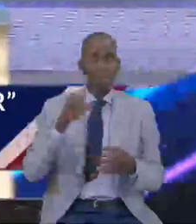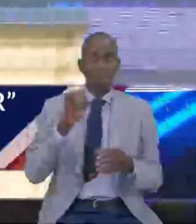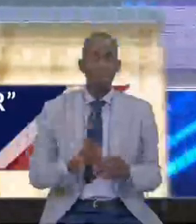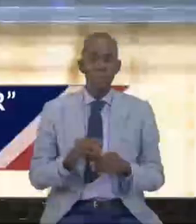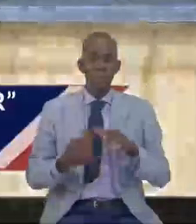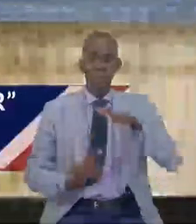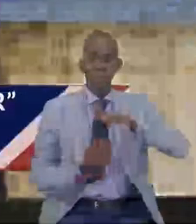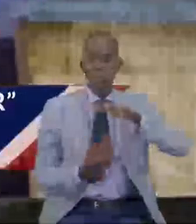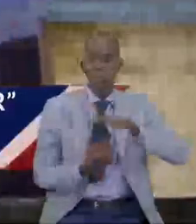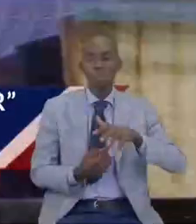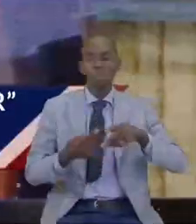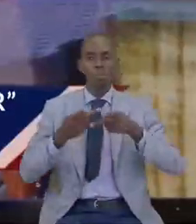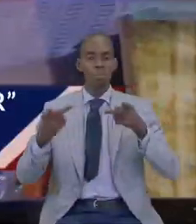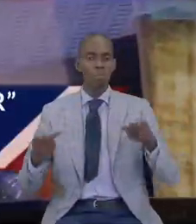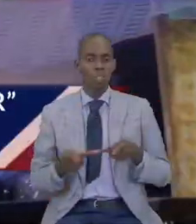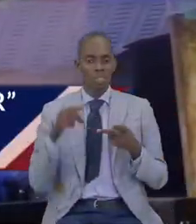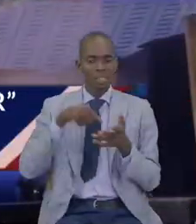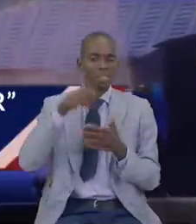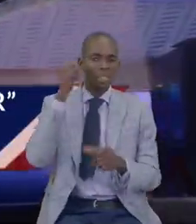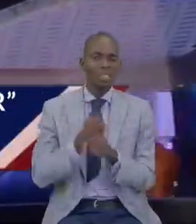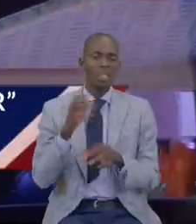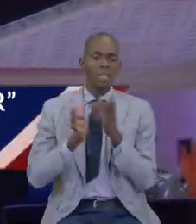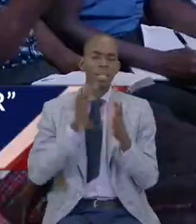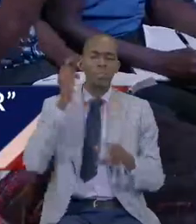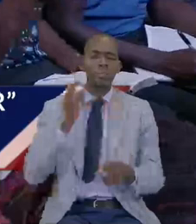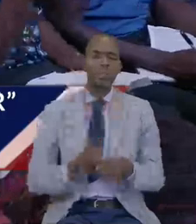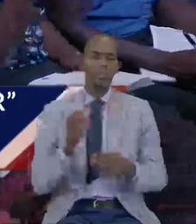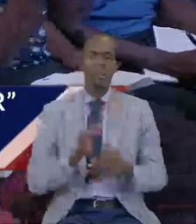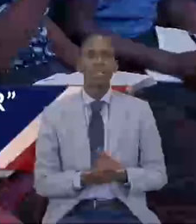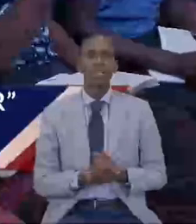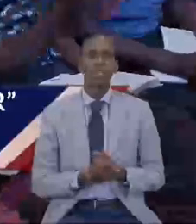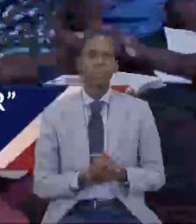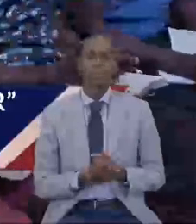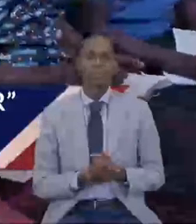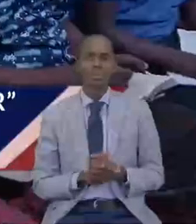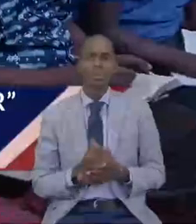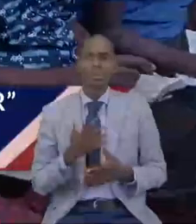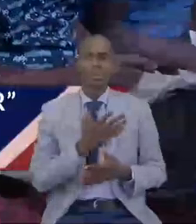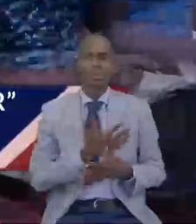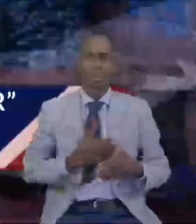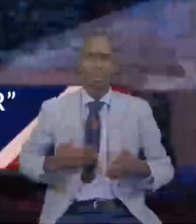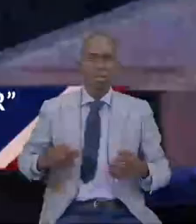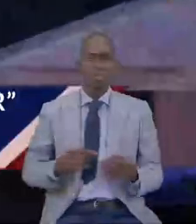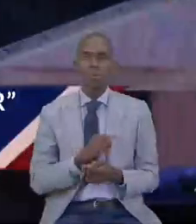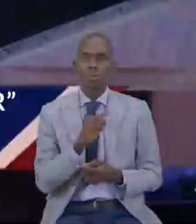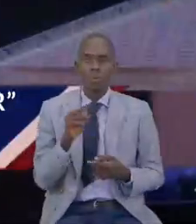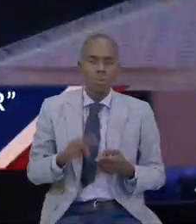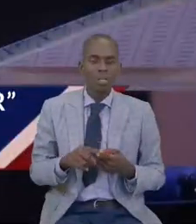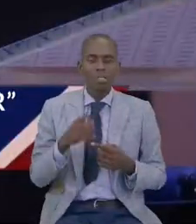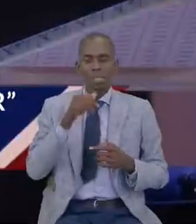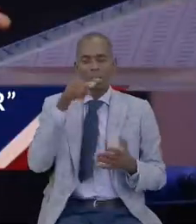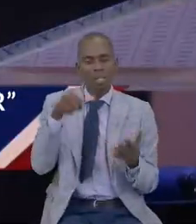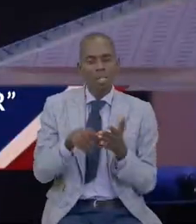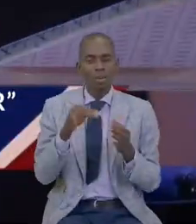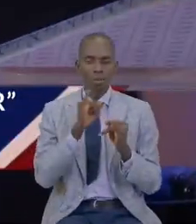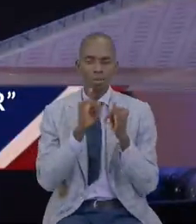dans des lieux prominents cette année au nom de Jésus. Et quand les lettres d'entretien viendront, et quand tu